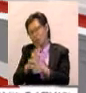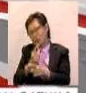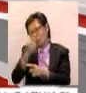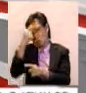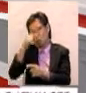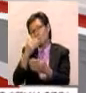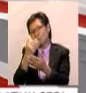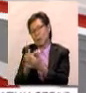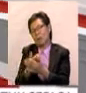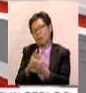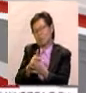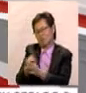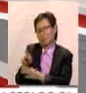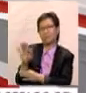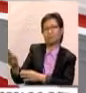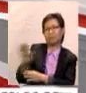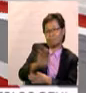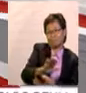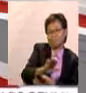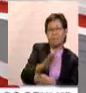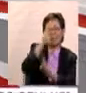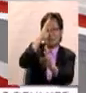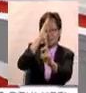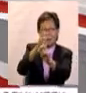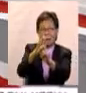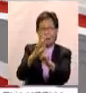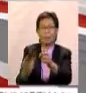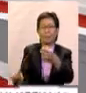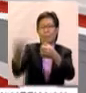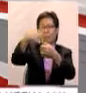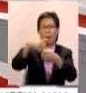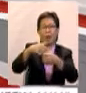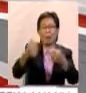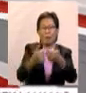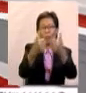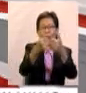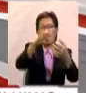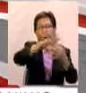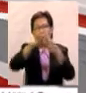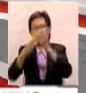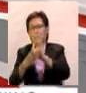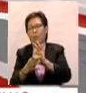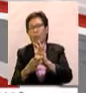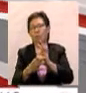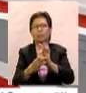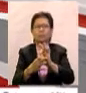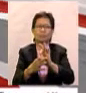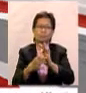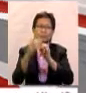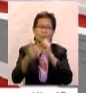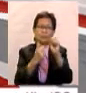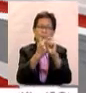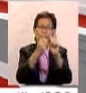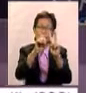untuk kebaikan kerjaya mereka. Sasaran utama ialah untuk layak beraksi di Temasha Olimpik Tokyo 2020.